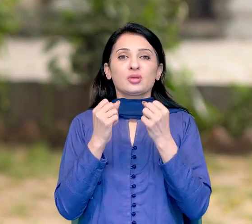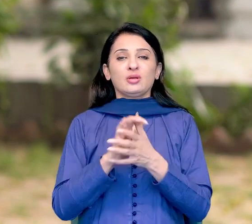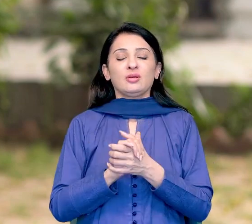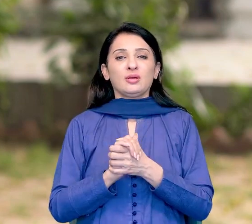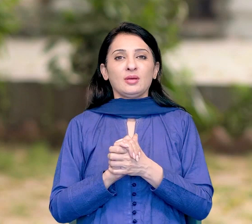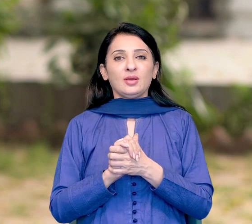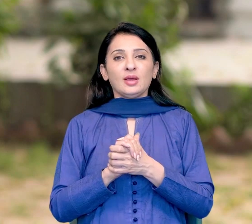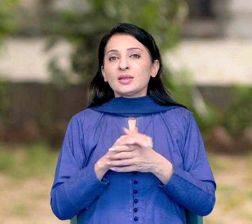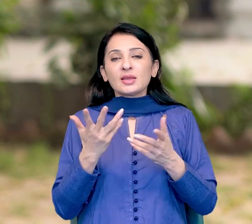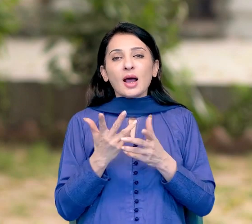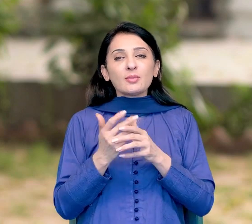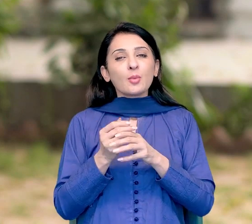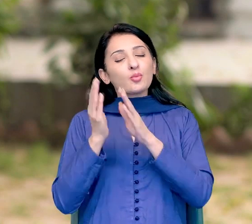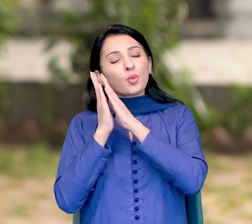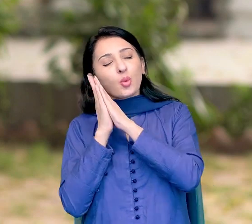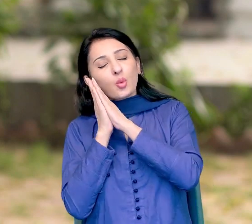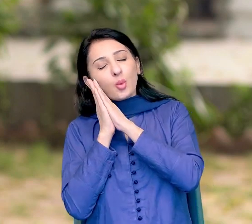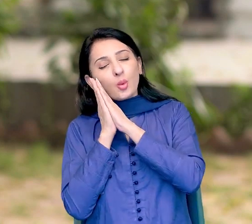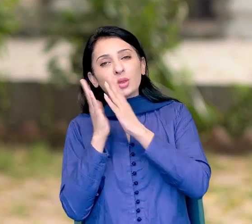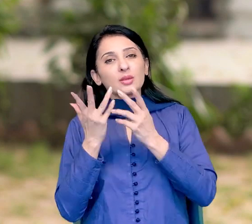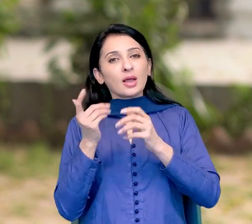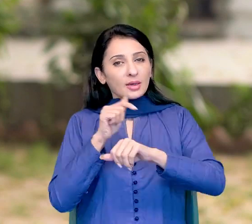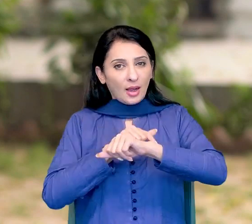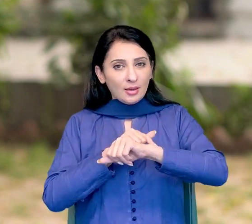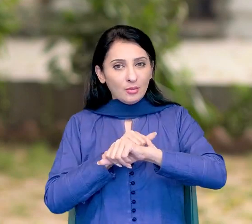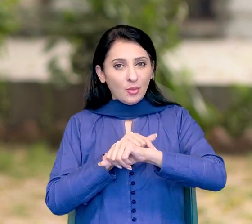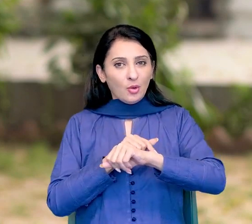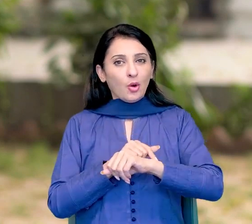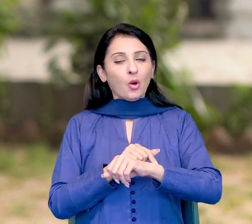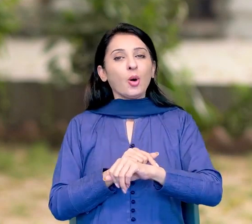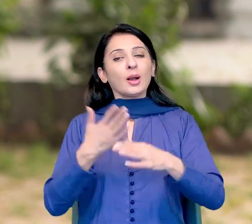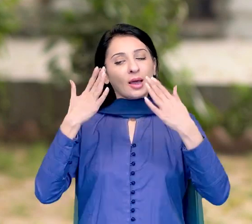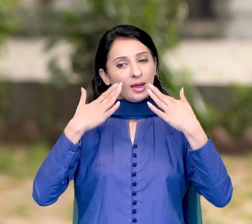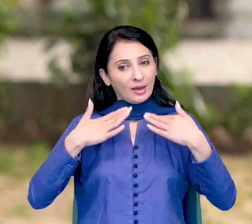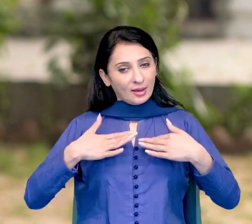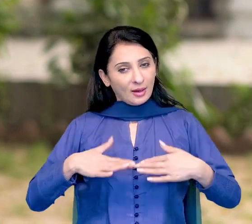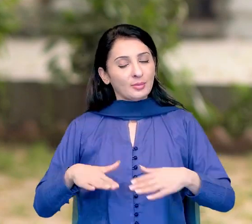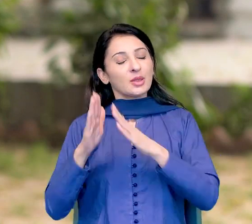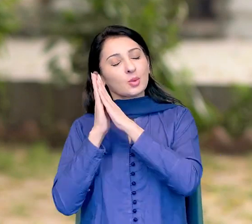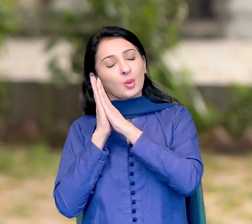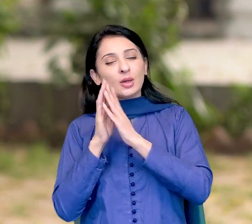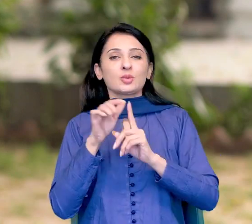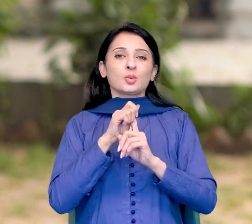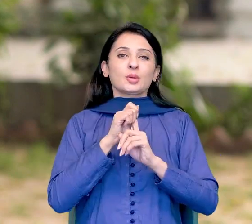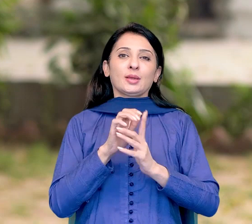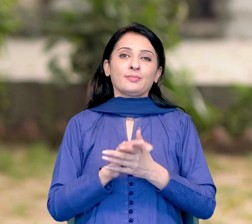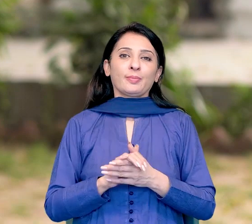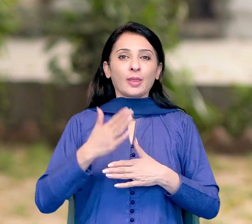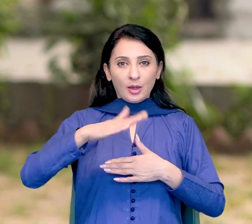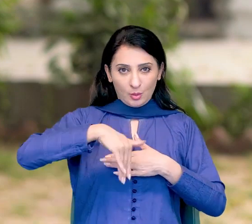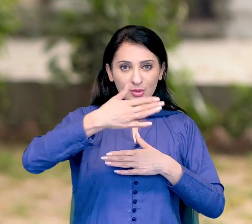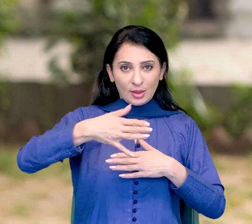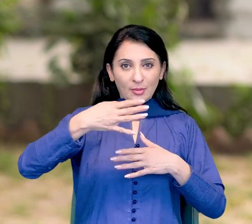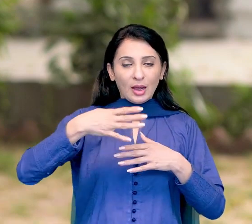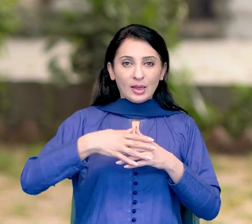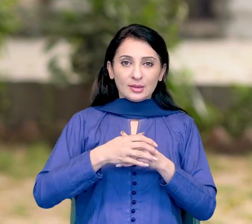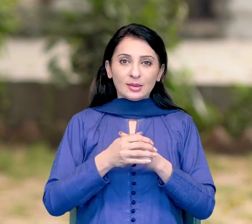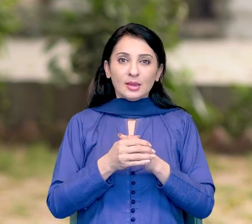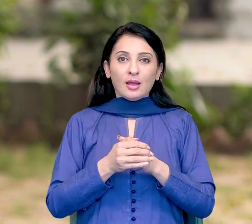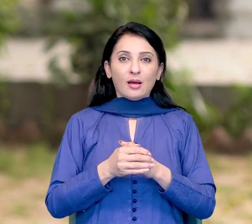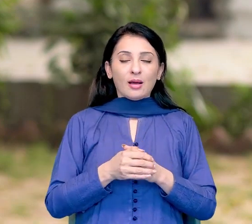اینڈ کوانٹٹی آف یور سلیپ سپر امپورٹنٹ. اور اس کے بعد پھر بات آتی ہے اسٹریس کی یا آپ کے ایموشنل